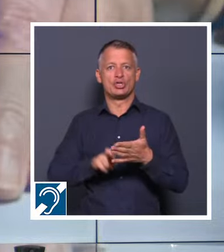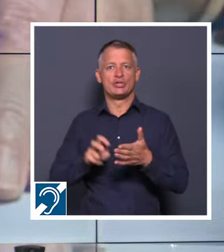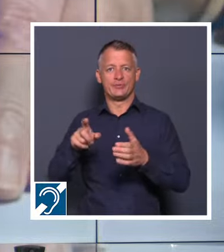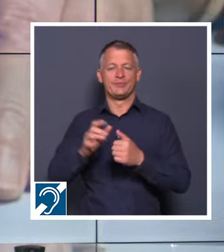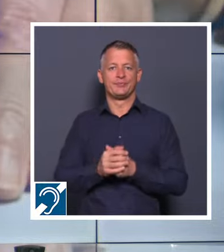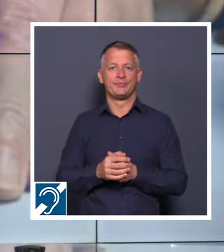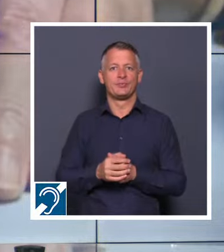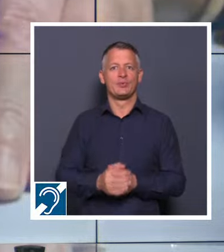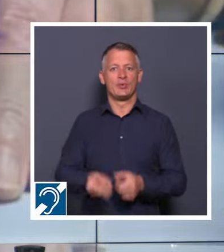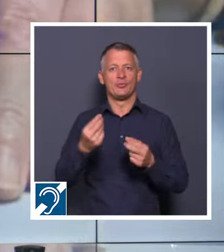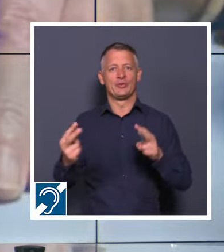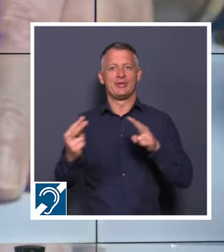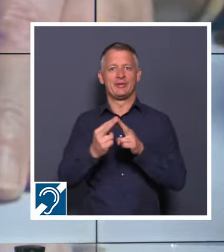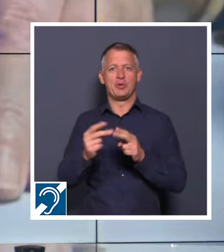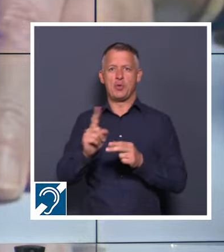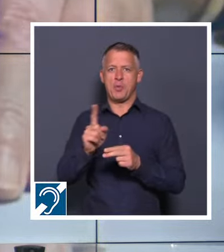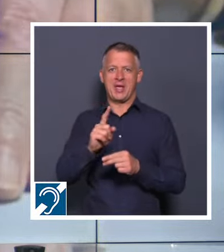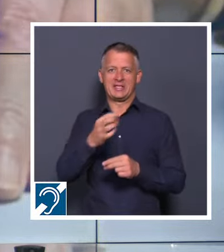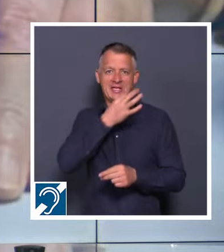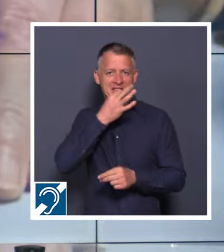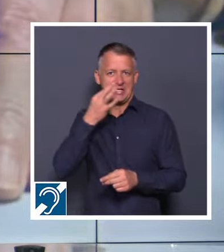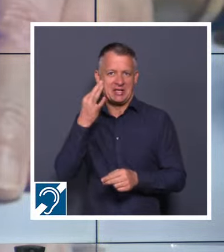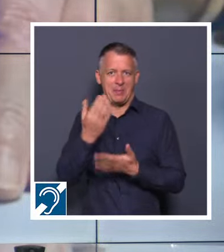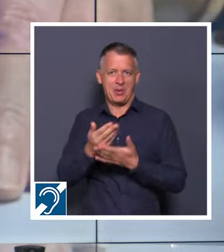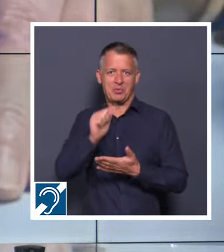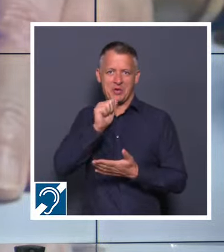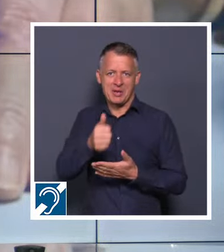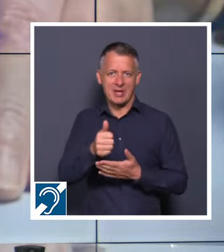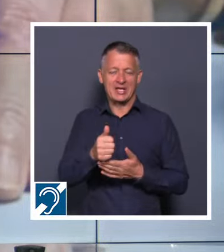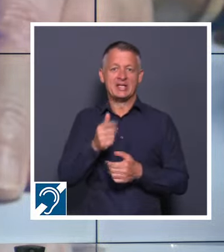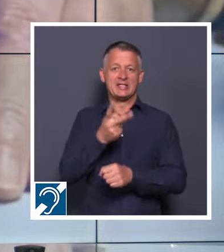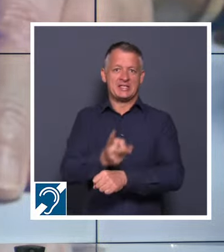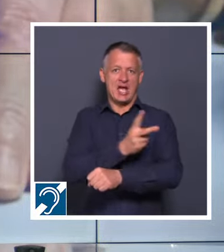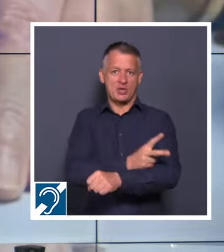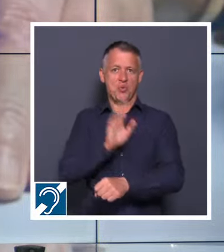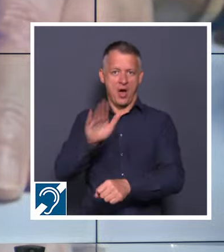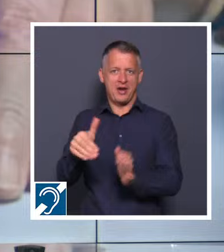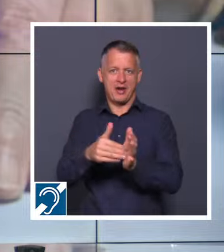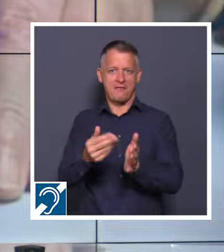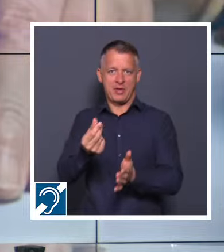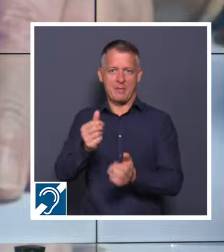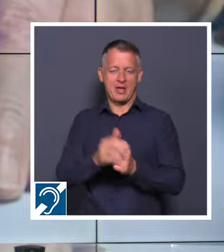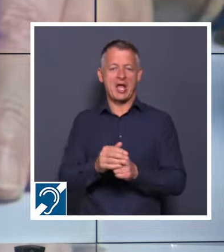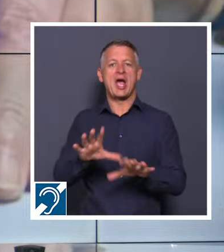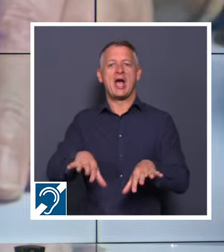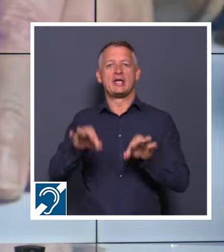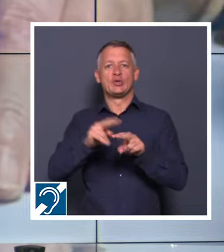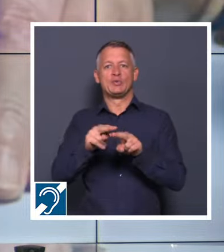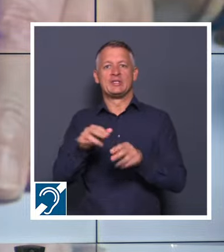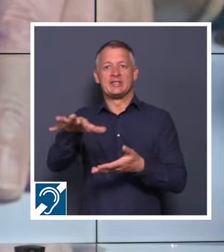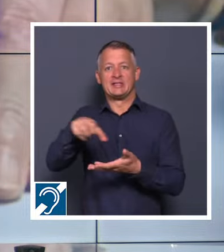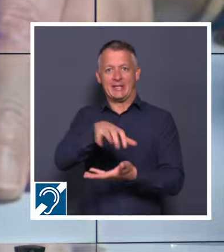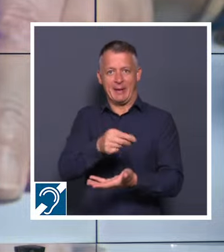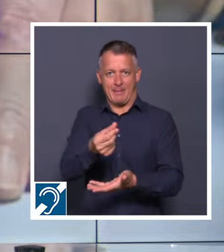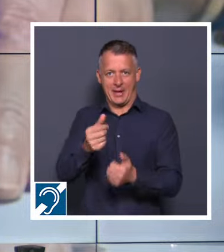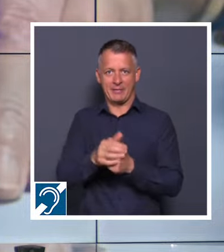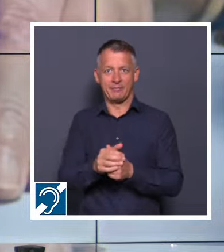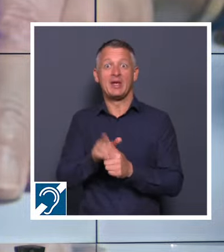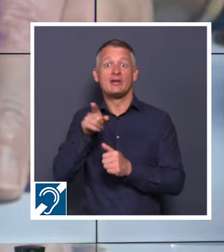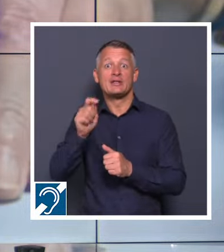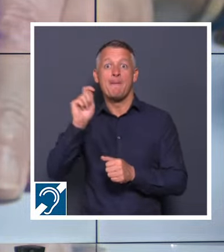Bun găsit! Nu mai e de mult un secret pentru nimeni că statul are nevoie de bani și a găsit modalitatea să-i strângă prin acest proiect